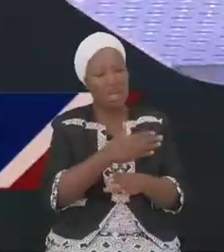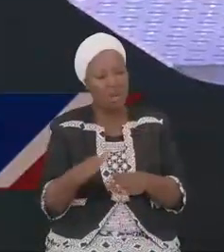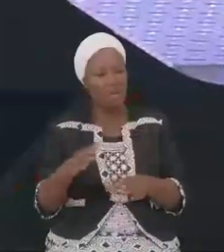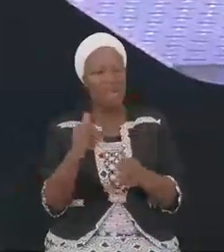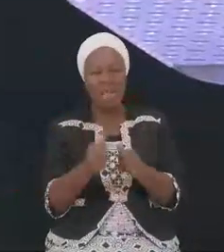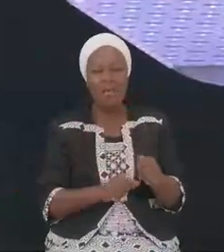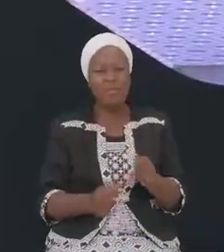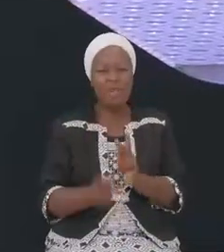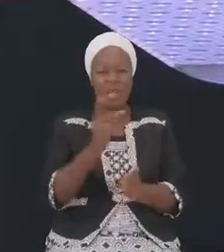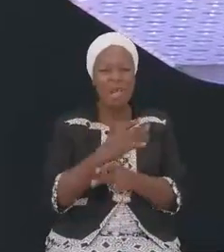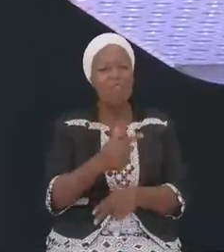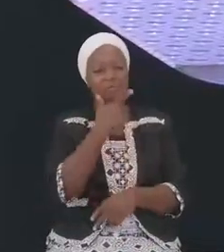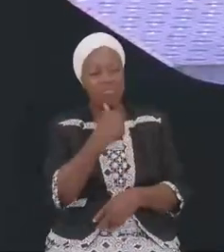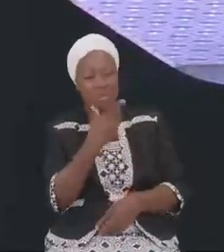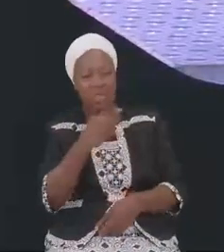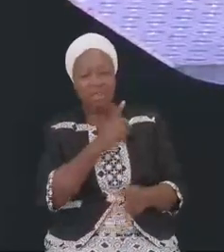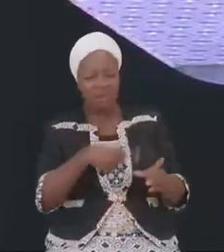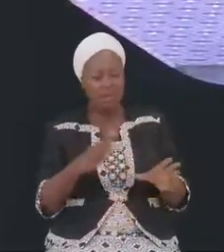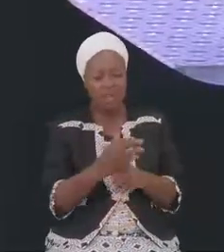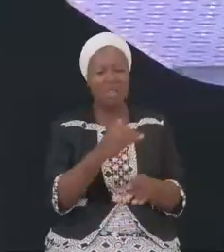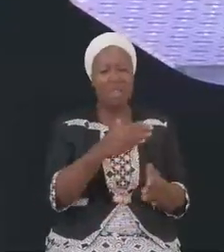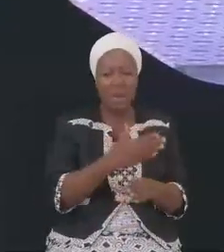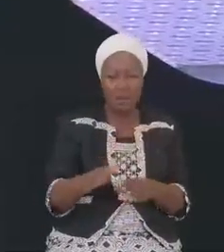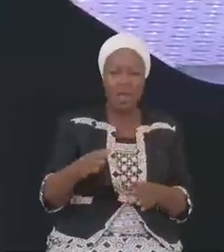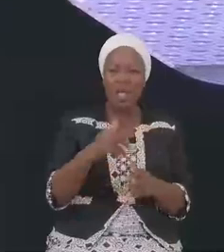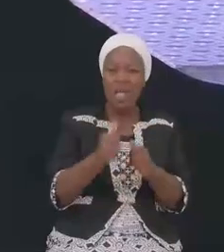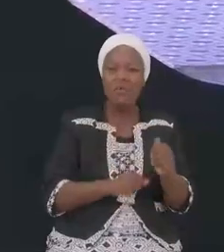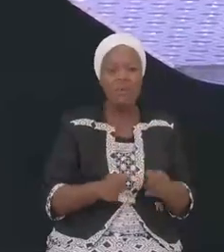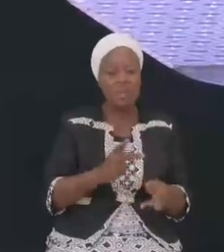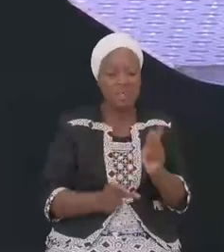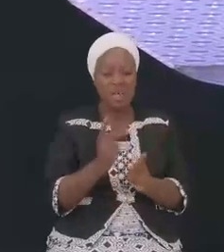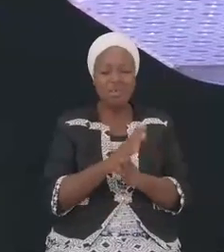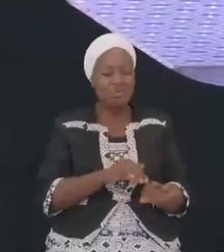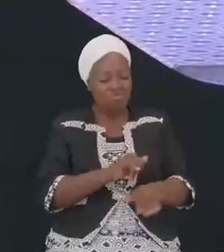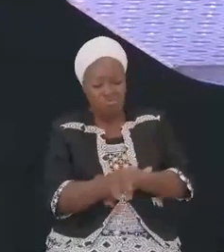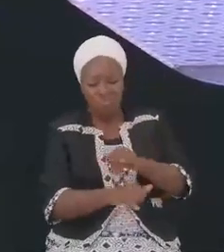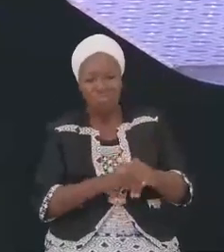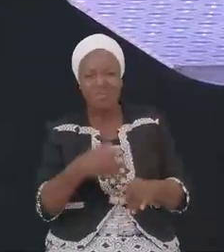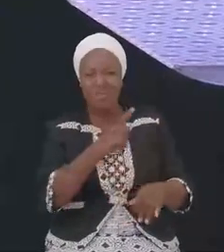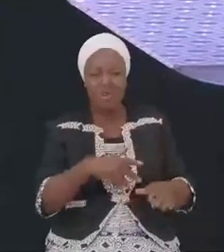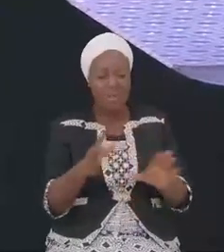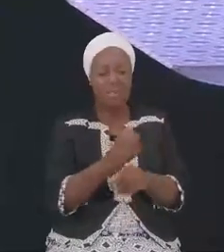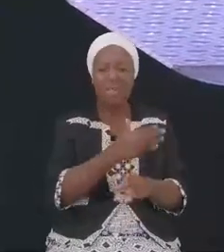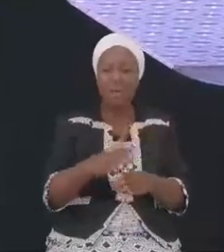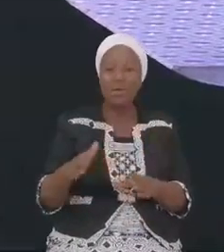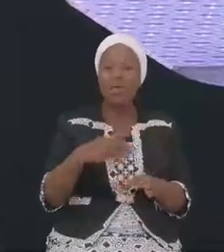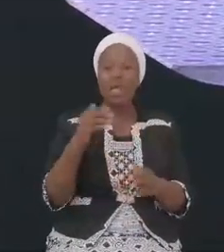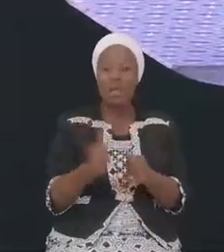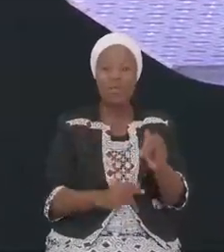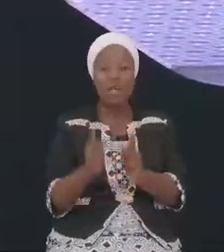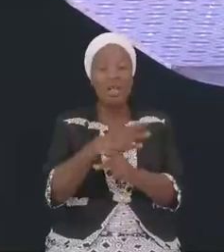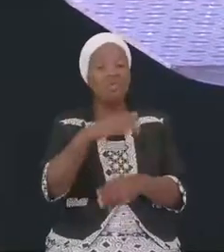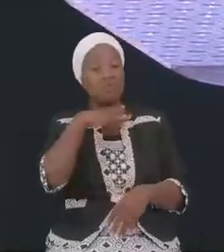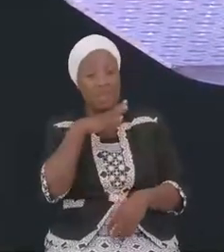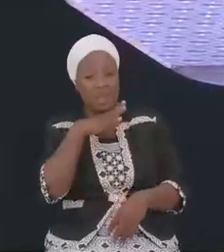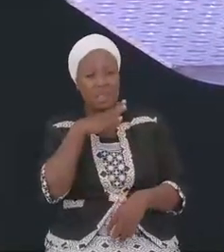Tout prétexte, le Seigneur ôte tout. Toute séduction, le Seigneur ôte tout. Toute souillure,